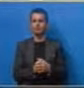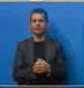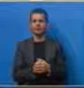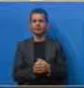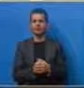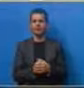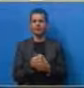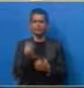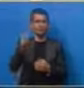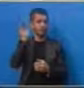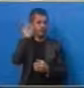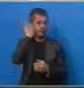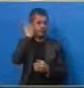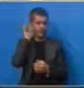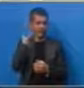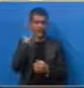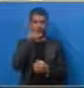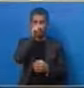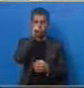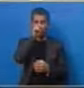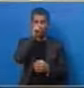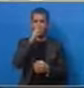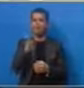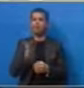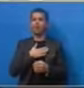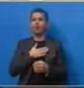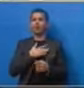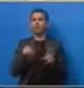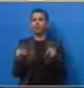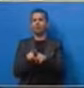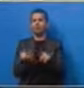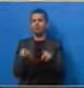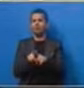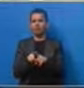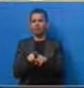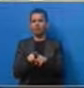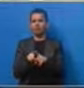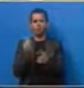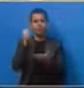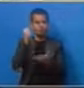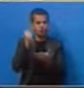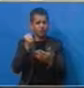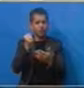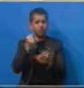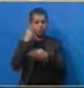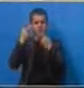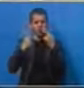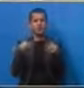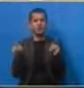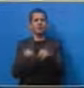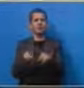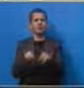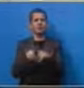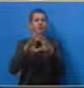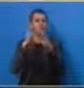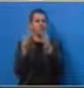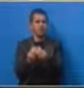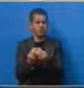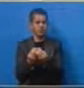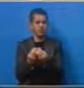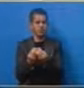Për Ministrinë e Punëve të Brendshme ka ardhur sërish të njëjta qasje, i njëjti trajtim me të njëjtit parametra ndaj kësaj